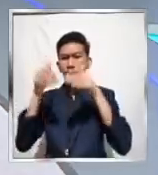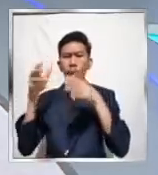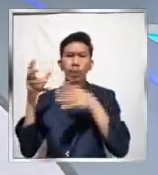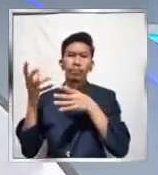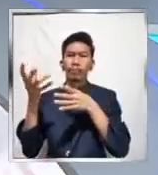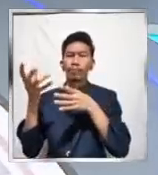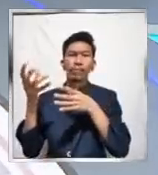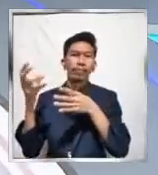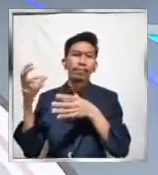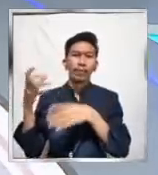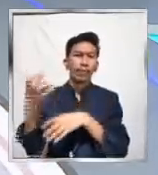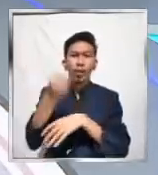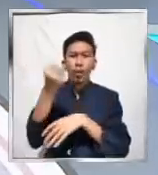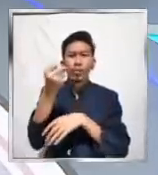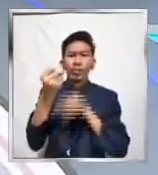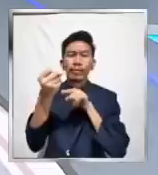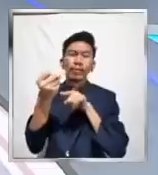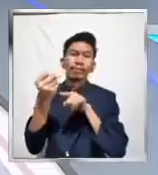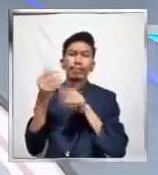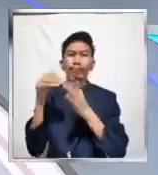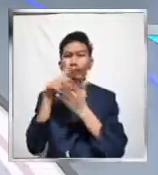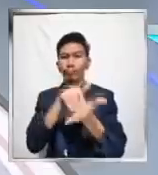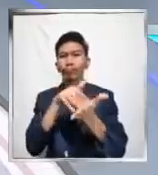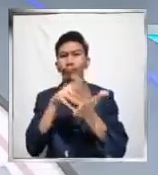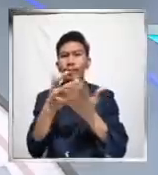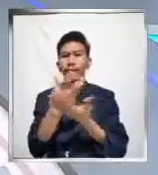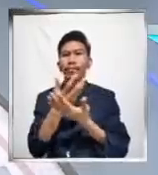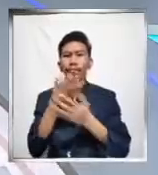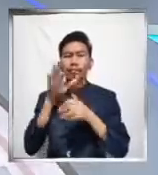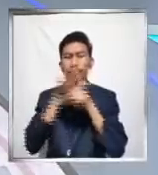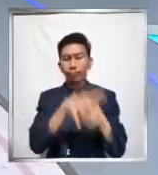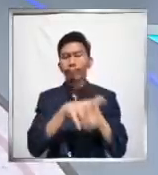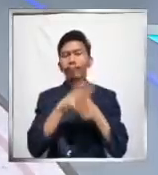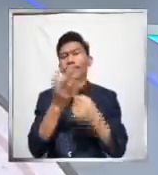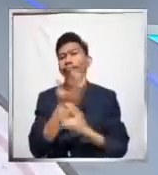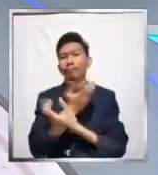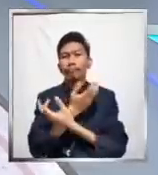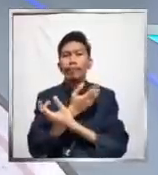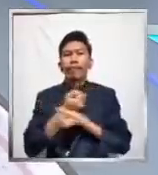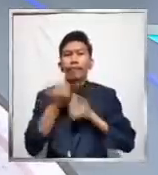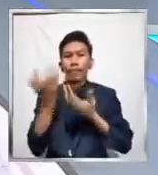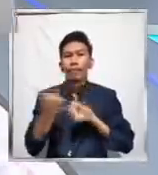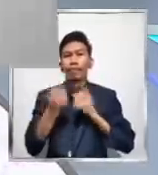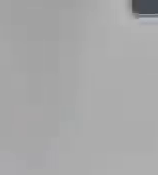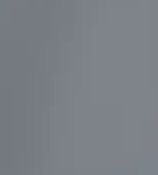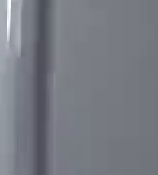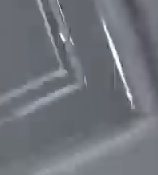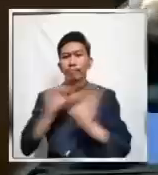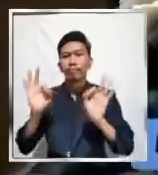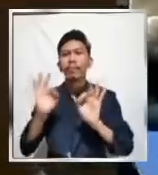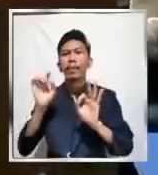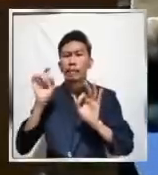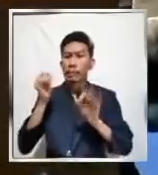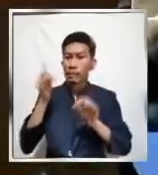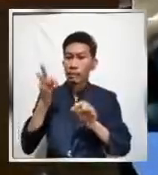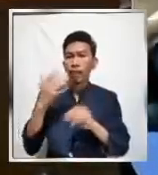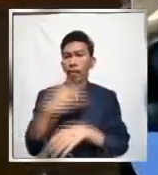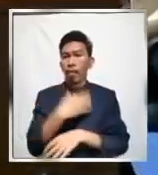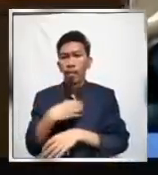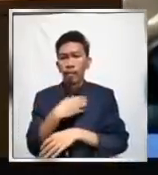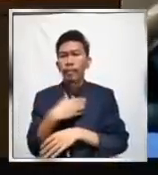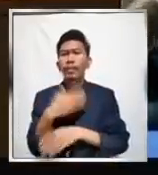sa kanilang karapatan, dapat sa Korte sila dumulog. Nakatutok si Victoria Tula.